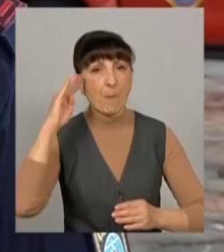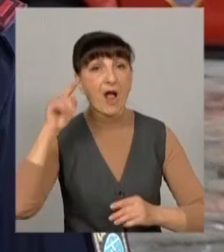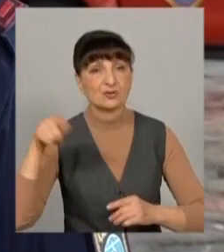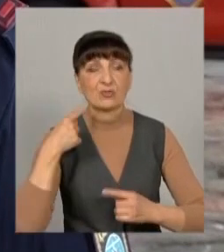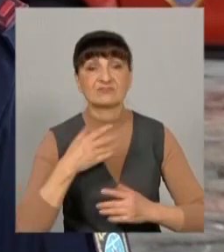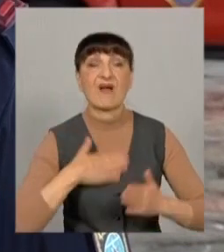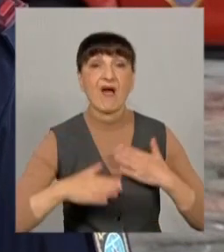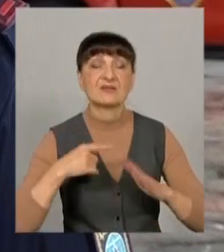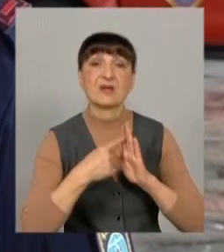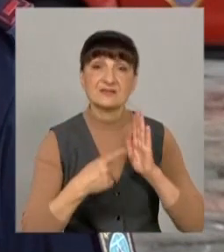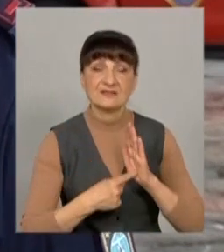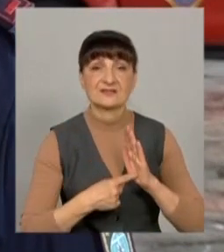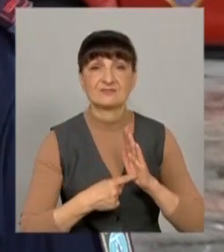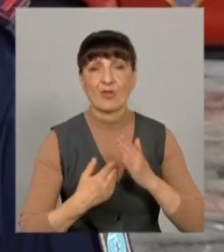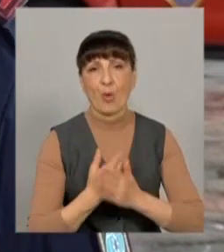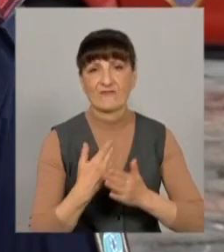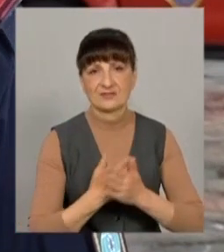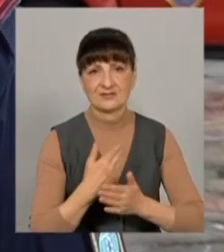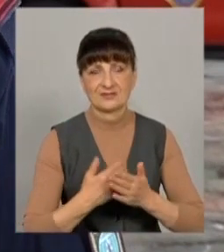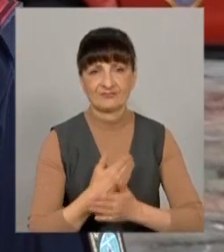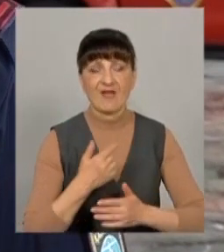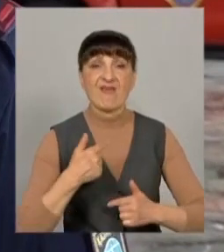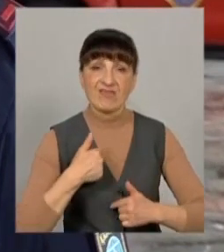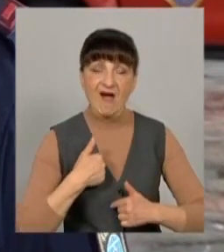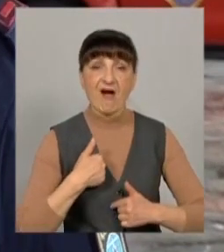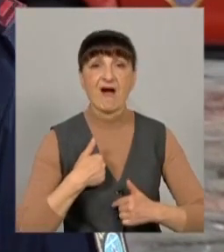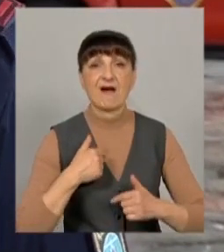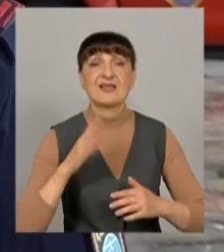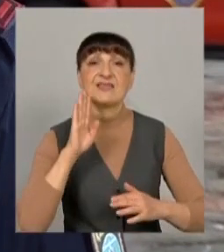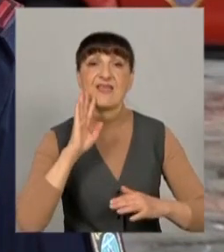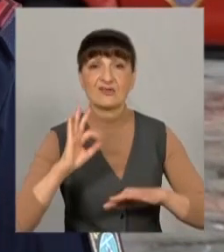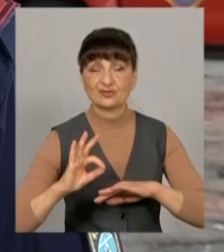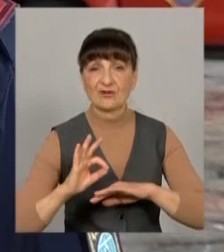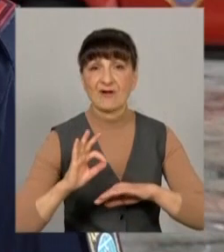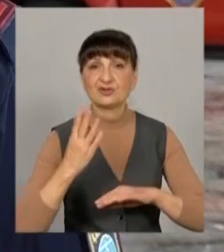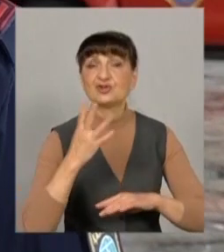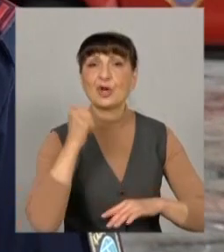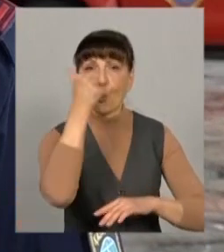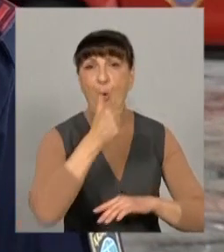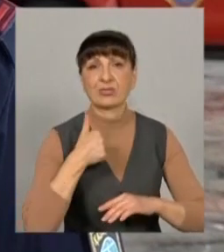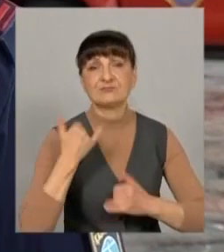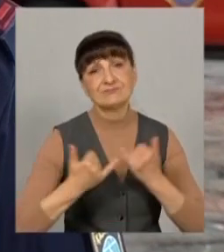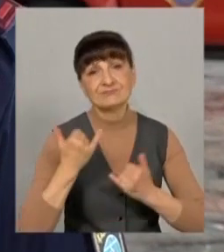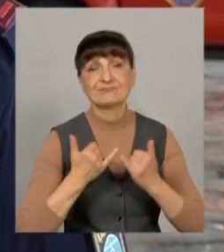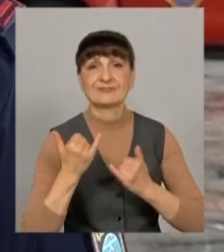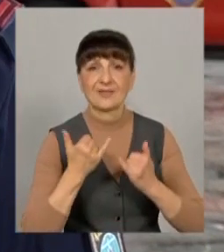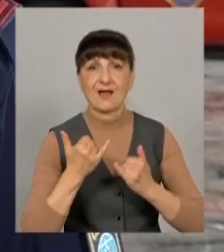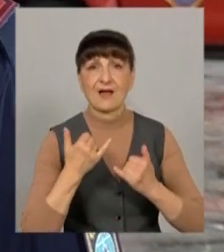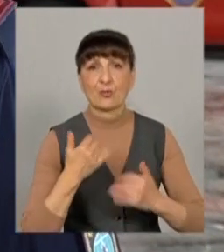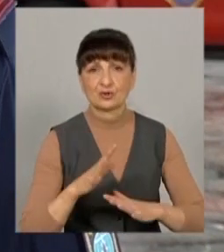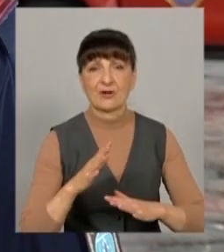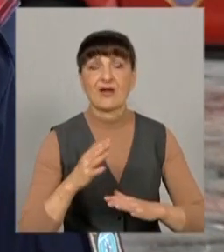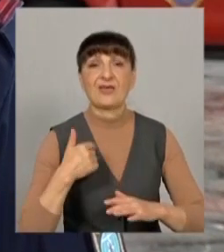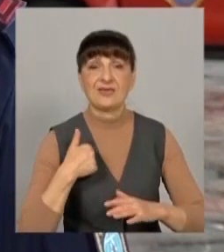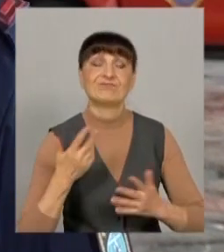он с радостью поделился еще такой. Я, говорит, вот с девушкой у меня есть 4 года, говорит, встречаемся. Вот. Дай, говорит,